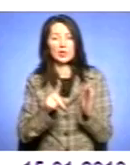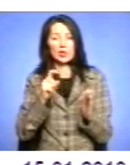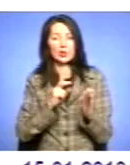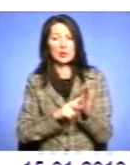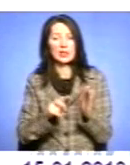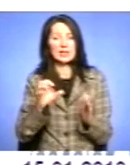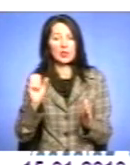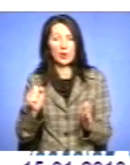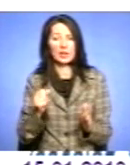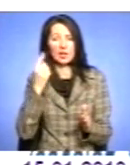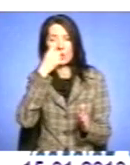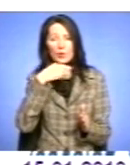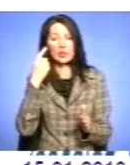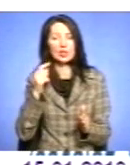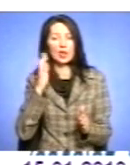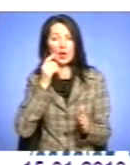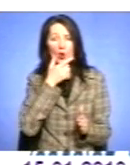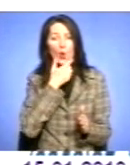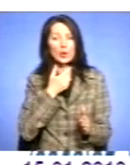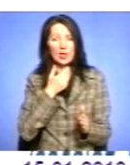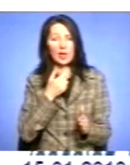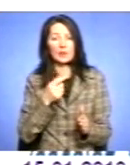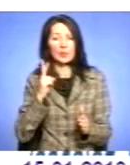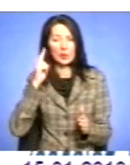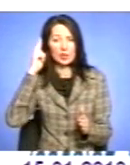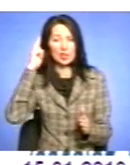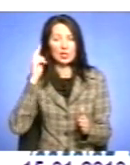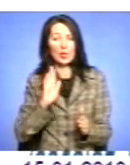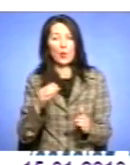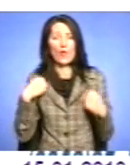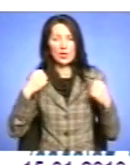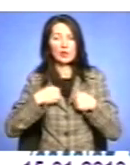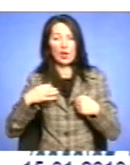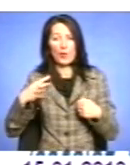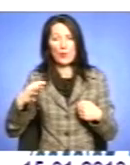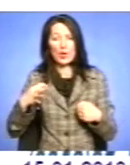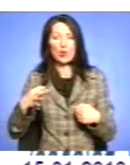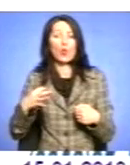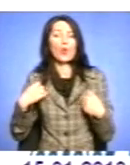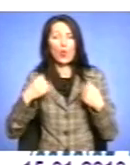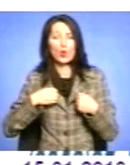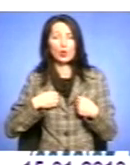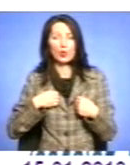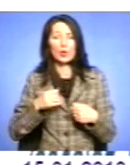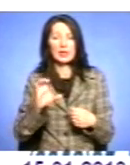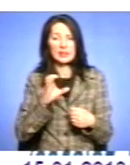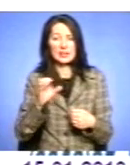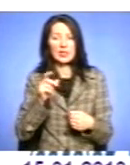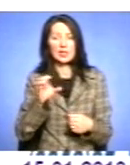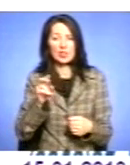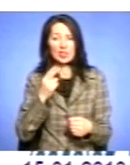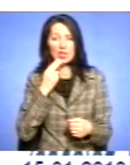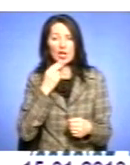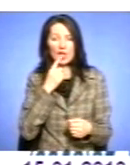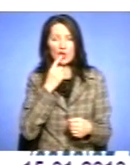смугляве, волосся темне, коротко стрижене. Був одягнений у коротку спортивну білу куртку, комбіновану з боків та на рукавах синіми та червоними